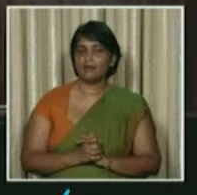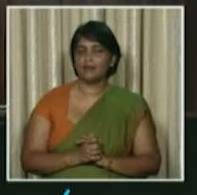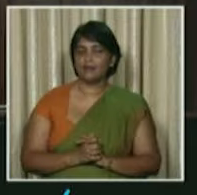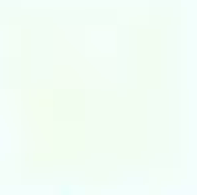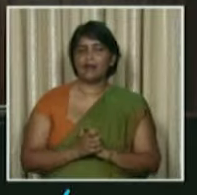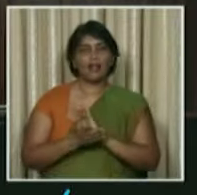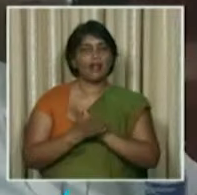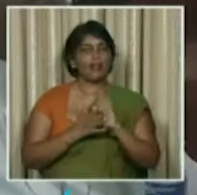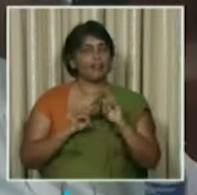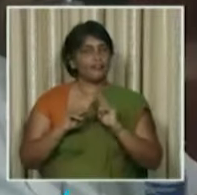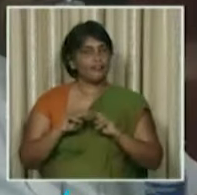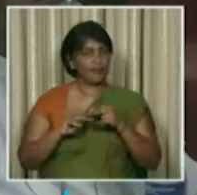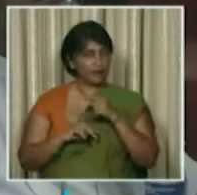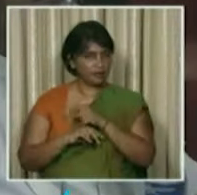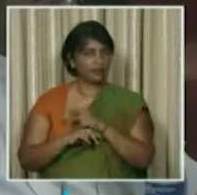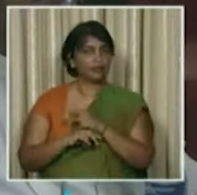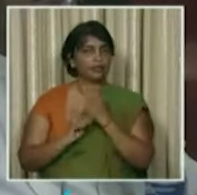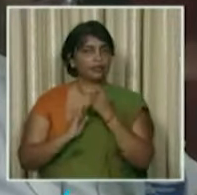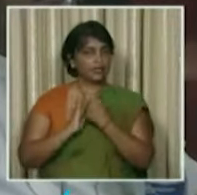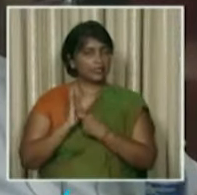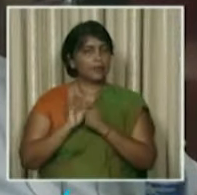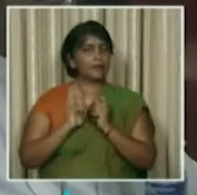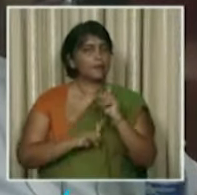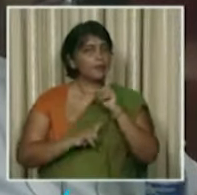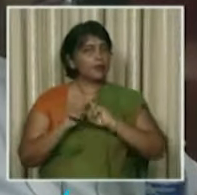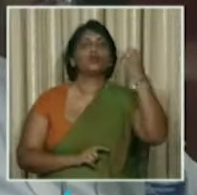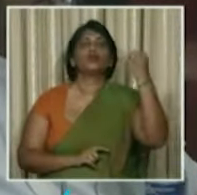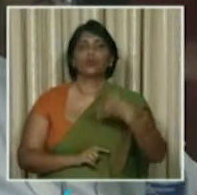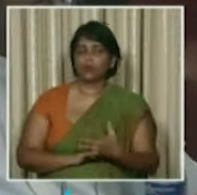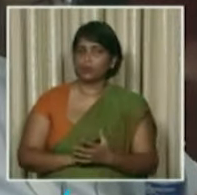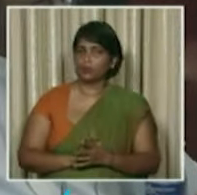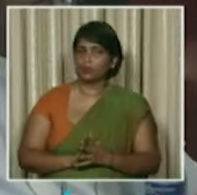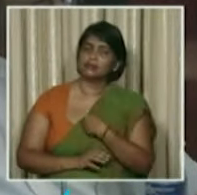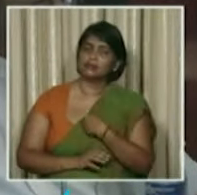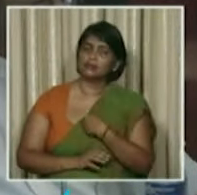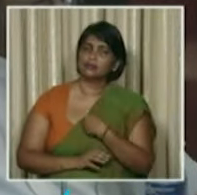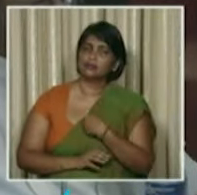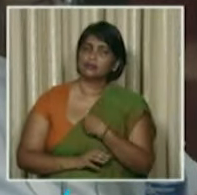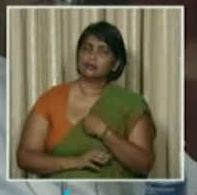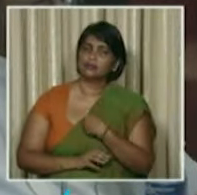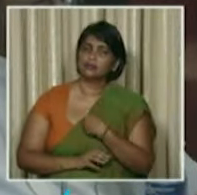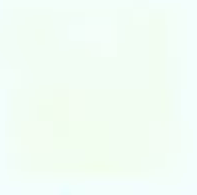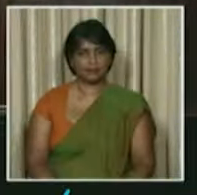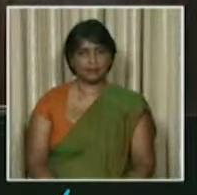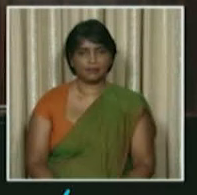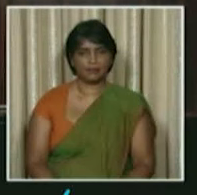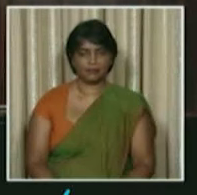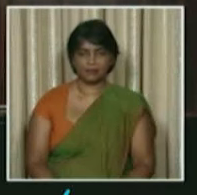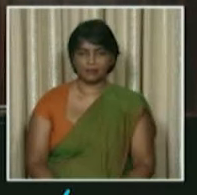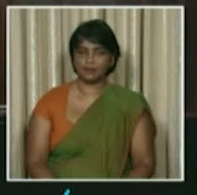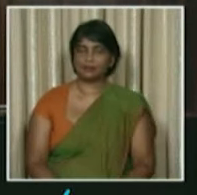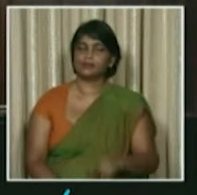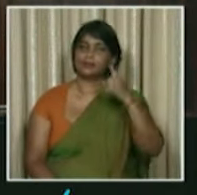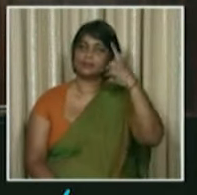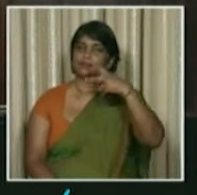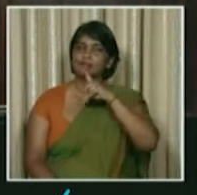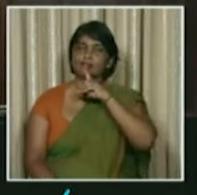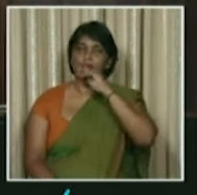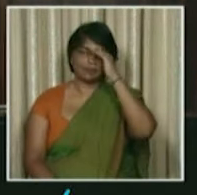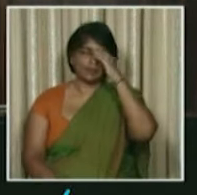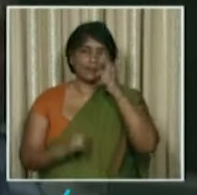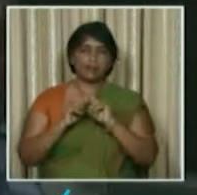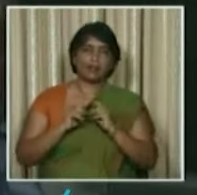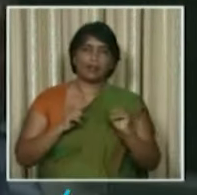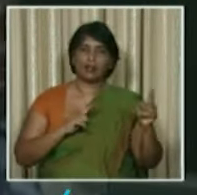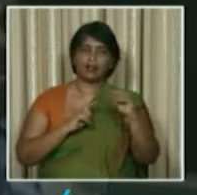හරේන් ප්‍රාණ්ඩු මැත්තුපා කියන රෙගුලාසි පාර්ලිමේන්තුව අනුගත කරේ කවදාද? මට ඒක කියන්නකෝ. ඔය වැල්වට අරන් ඕන්නේ නැහැ. නියෝජ්‍ය කතානායකතුමනි වැල්වට